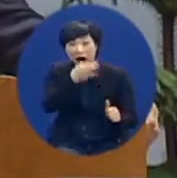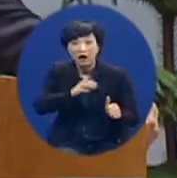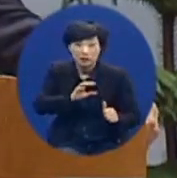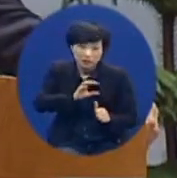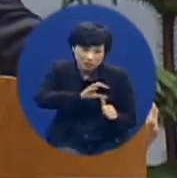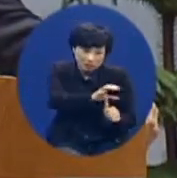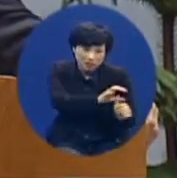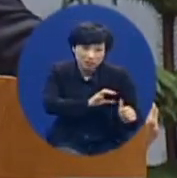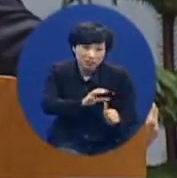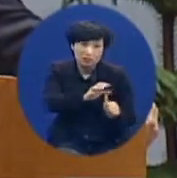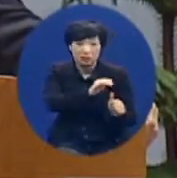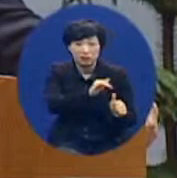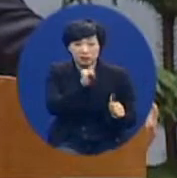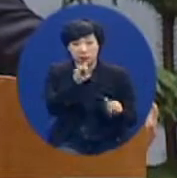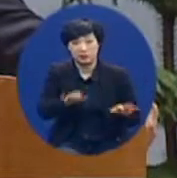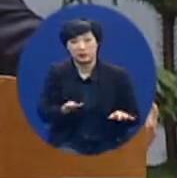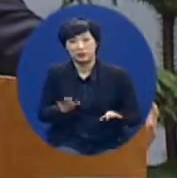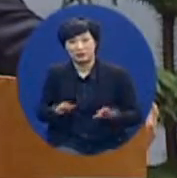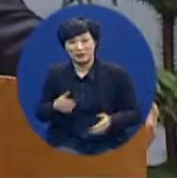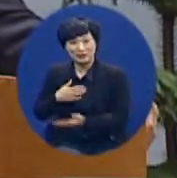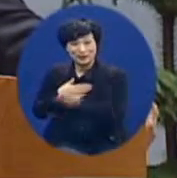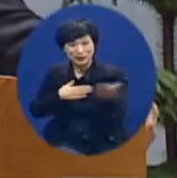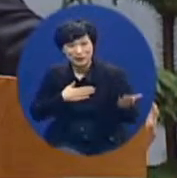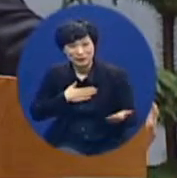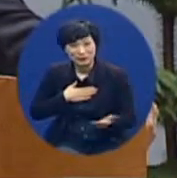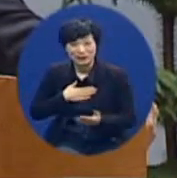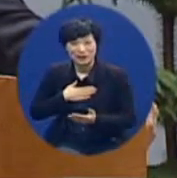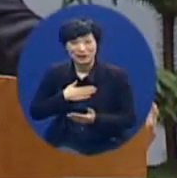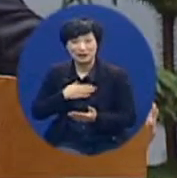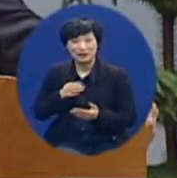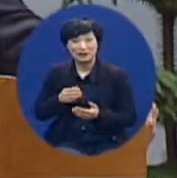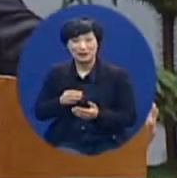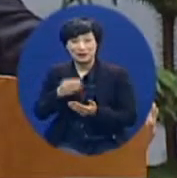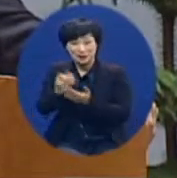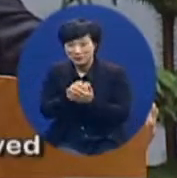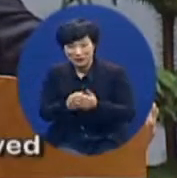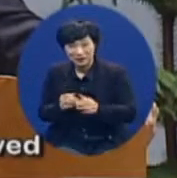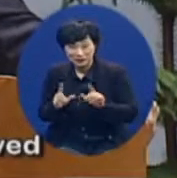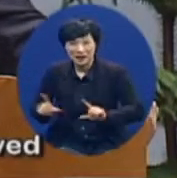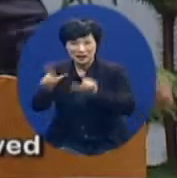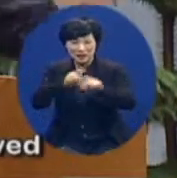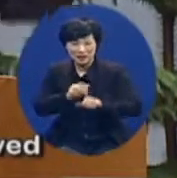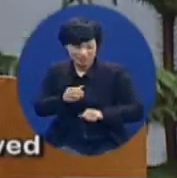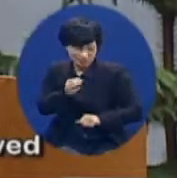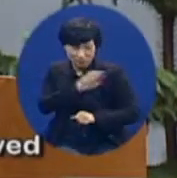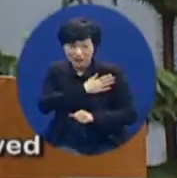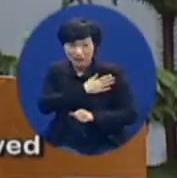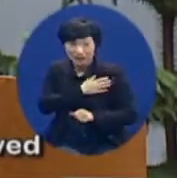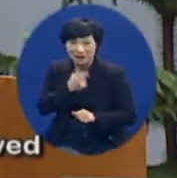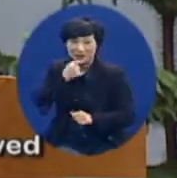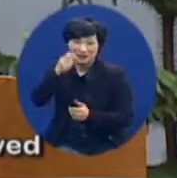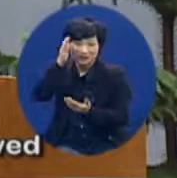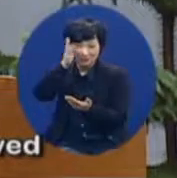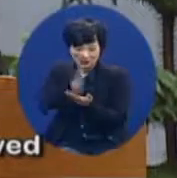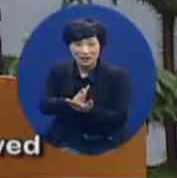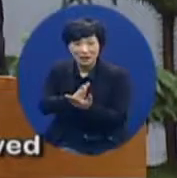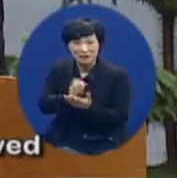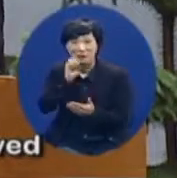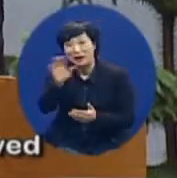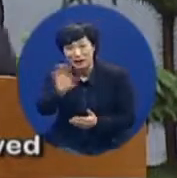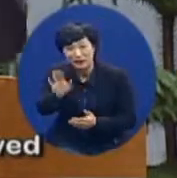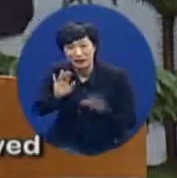지배를 받았어 나는 여러분이 돈 벌어서 잘 사는 거 싫다 말이 아니야 우린 전부가 다 우선할 것이